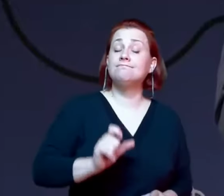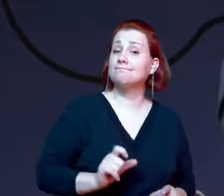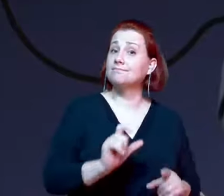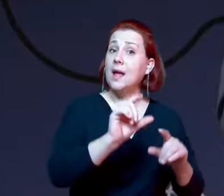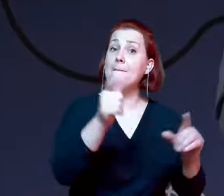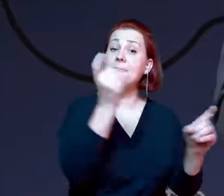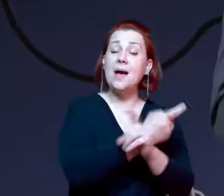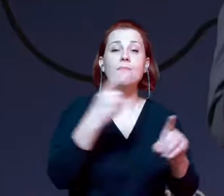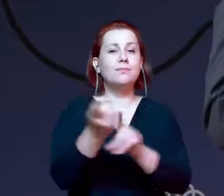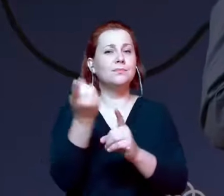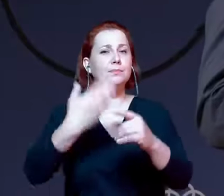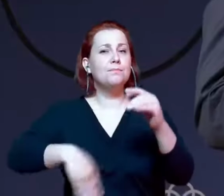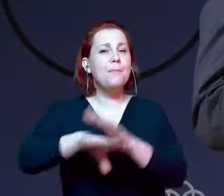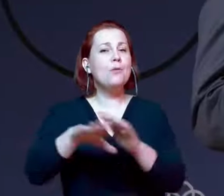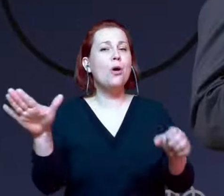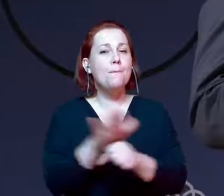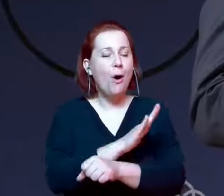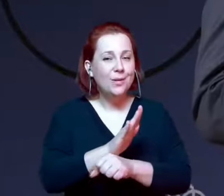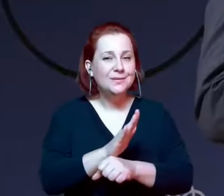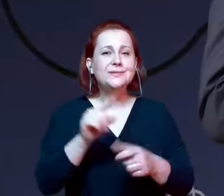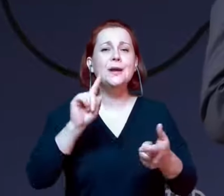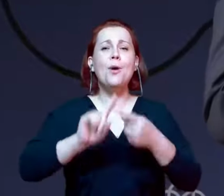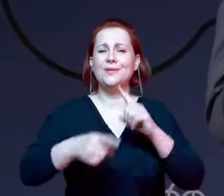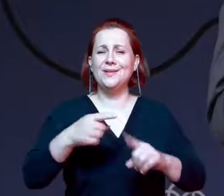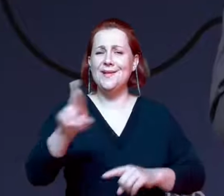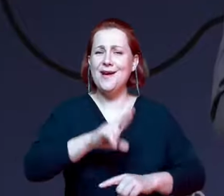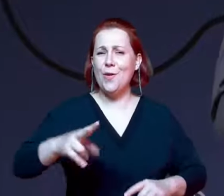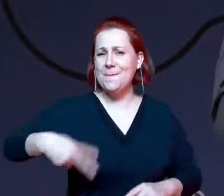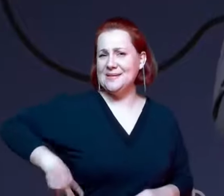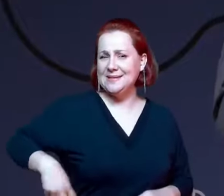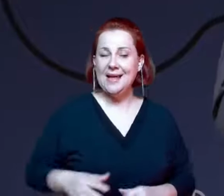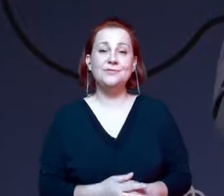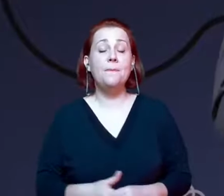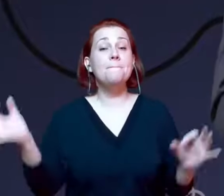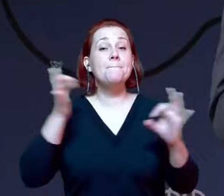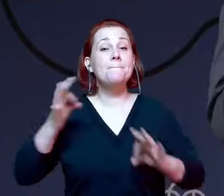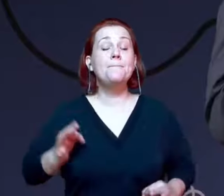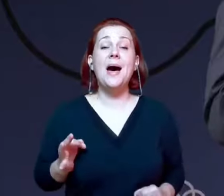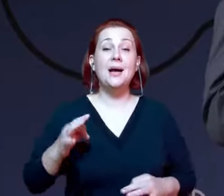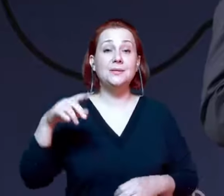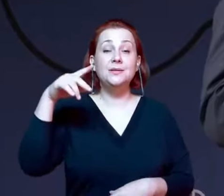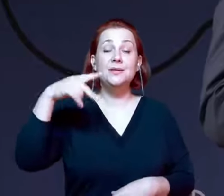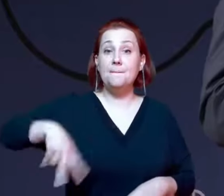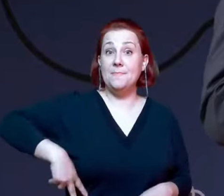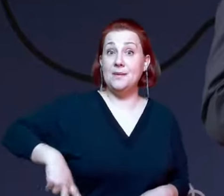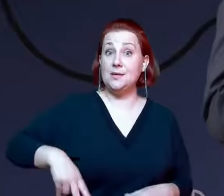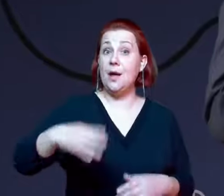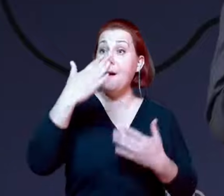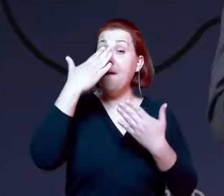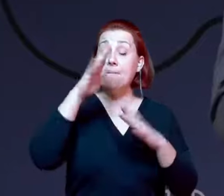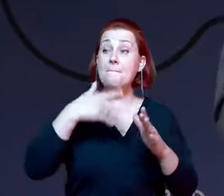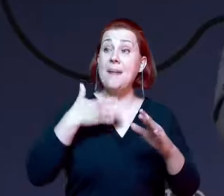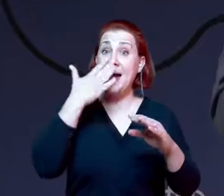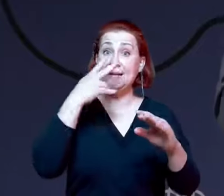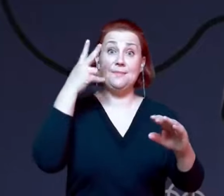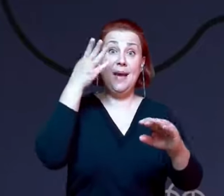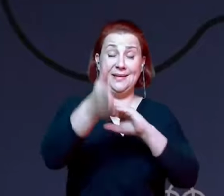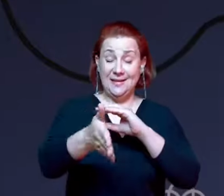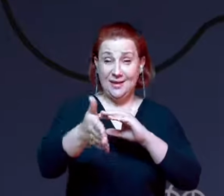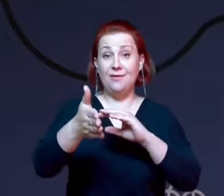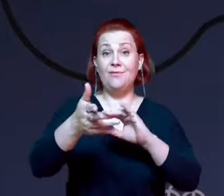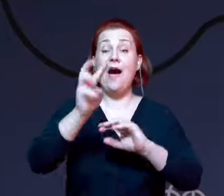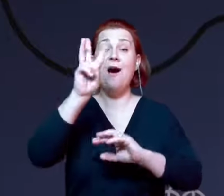w Ministerstwie Funduszy i Polityki Regionalnej. Pani minister przedstawi inicjatywę polskiego dorobku WF, którą będzie plan działań